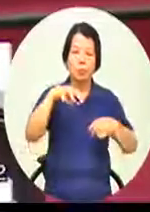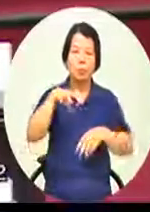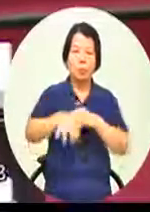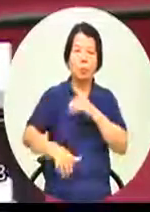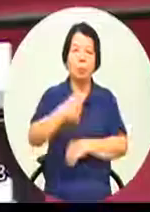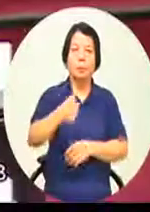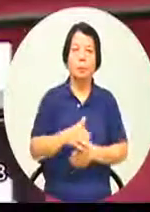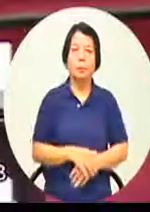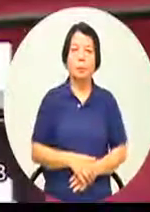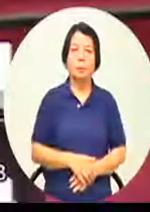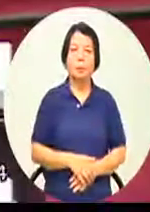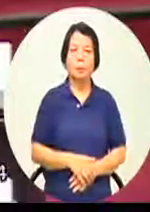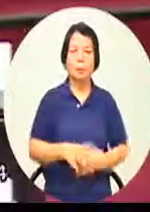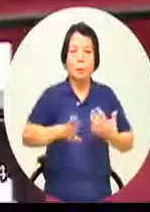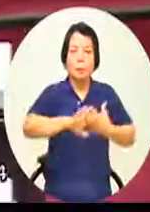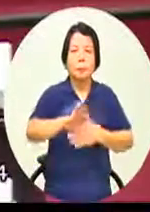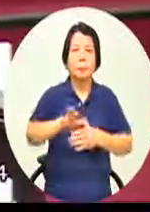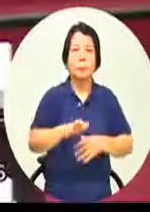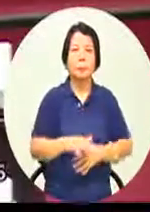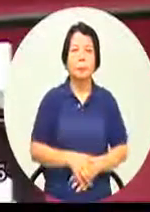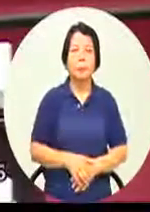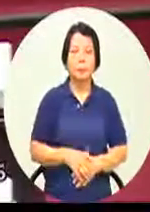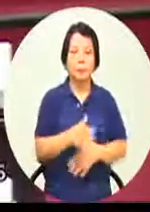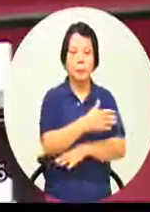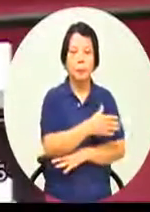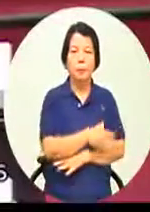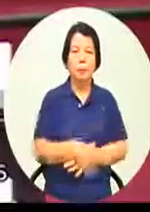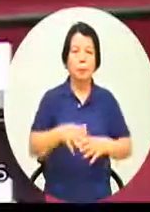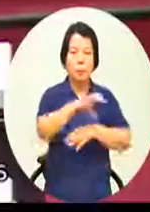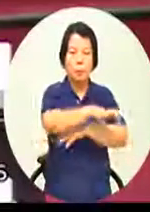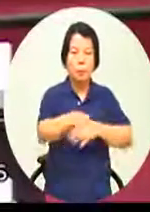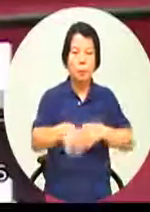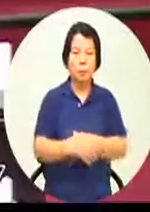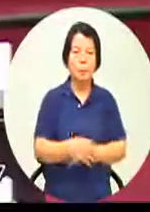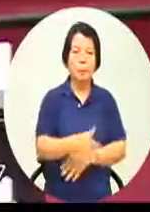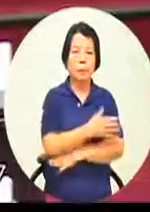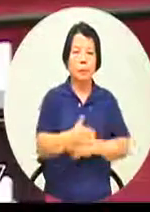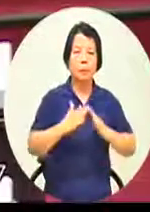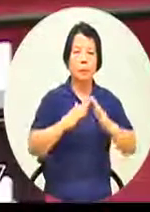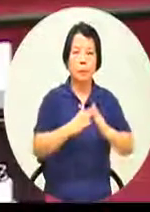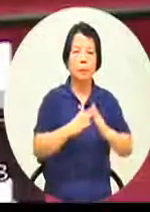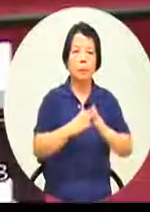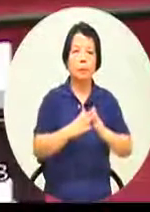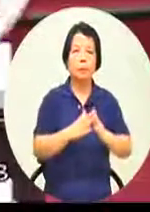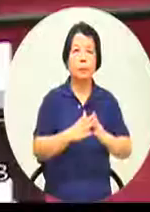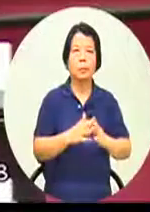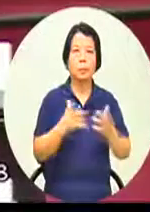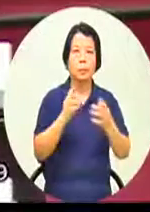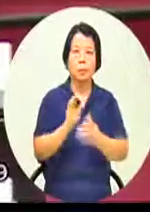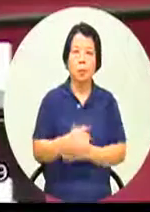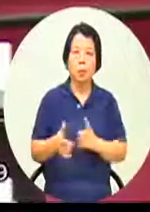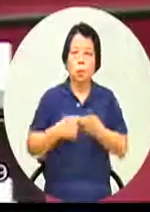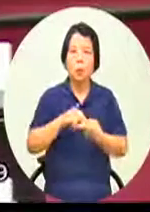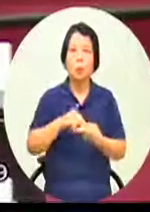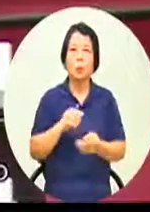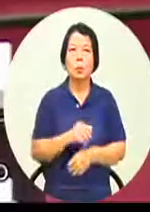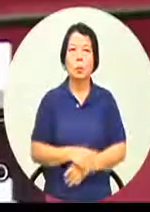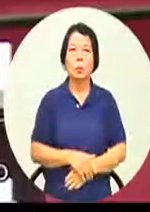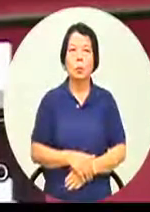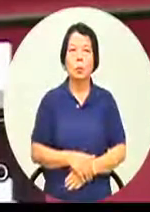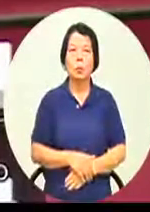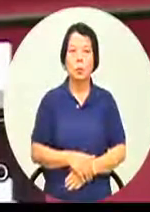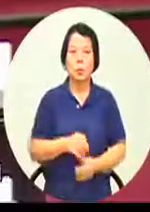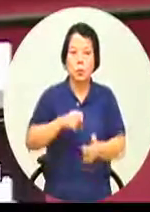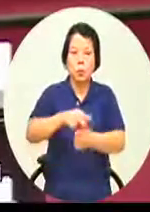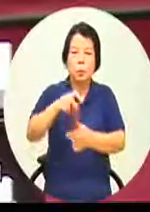我想因为其他的县市也有人哈有做这样，因为我之前有跟我们的养